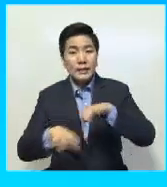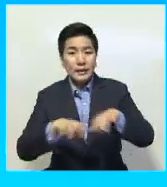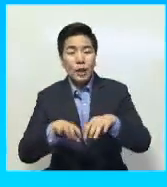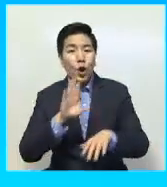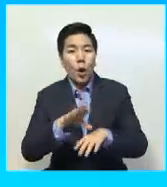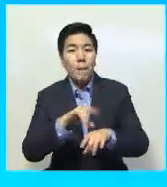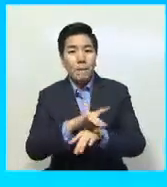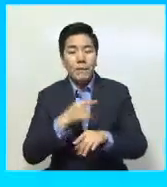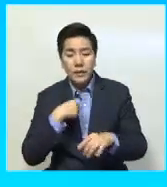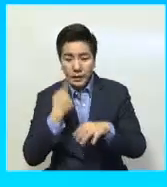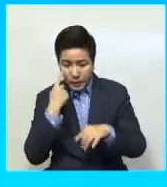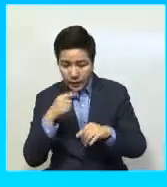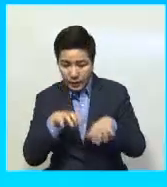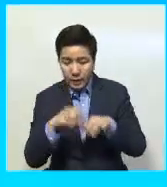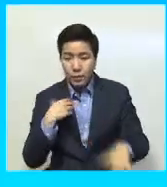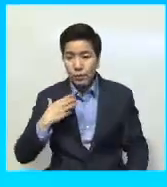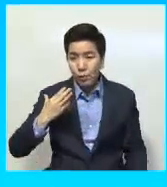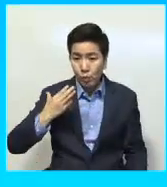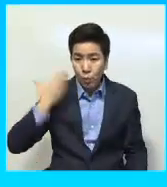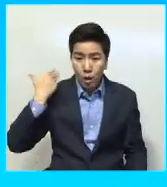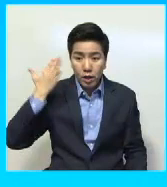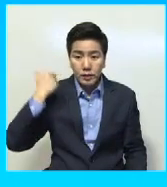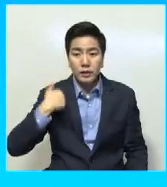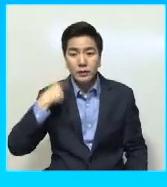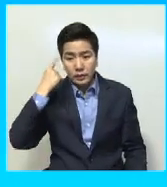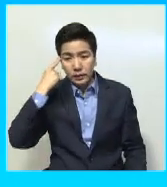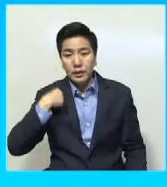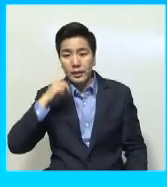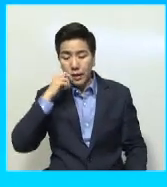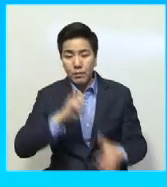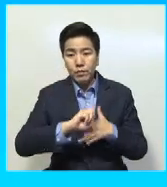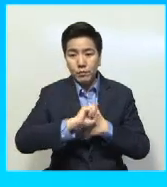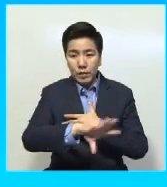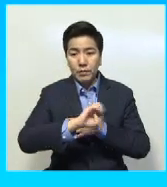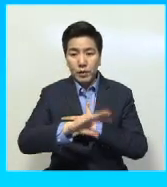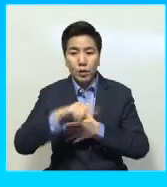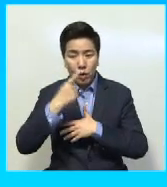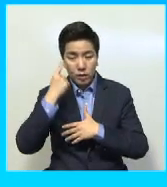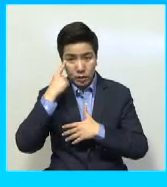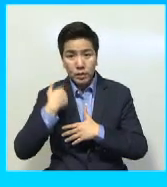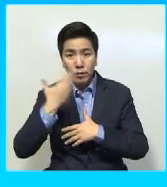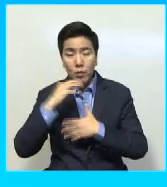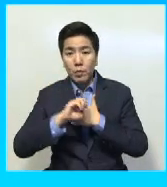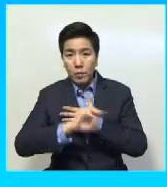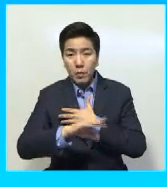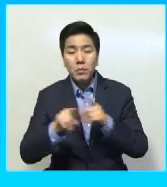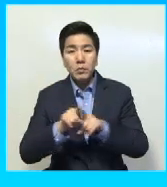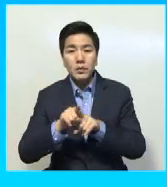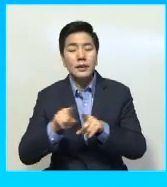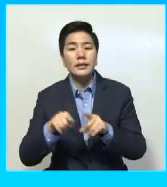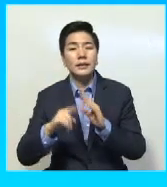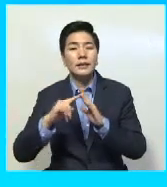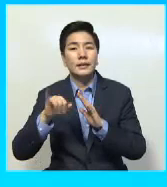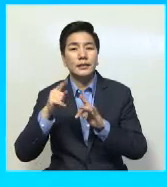ต่อคำถามที่ว่าตั้งแต่เมื่อวานนะครับก็มีการพร่องน้ำหน้าเขื่อนเพชรหลักการคล้ายๆเขื่อนเจ้าพระยาเล